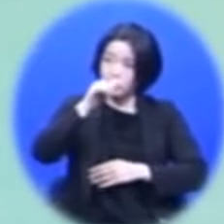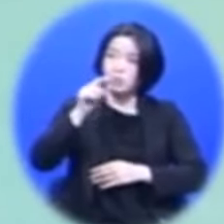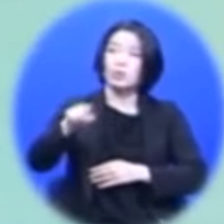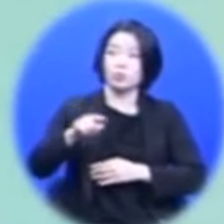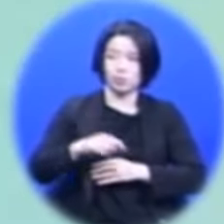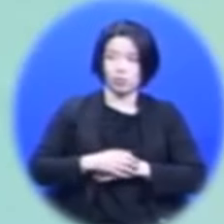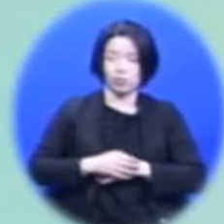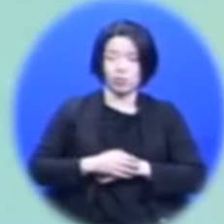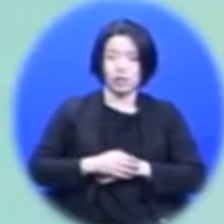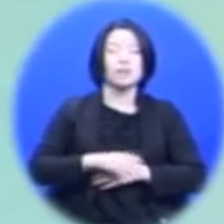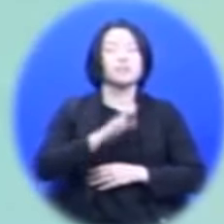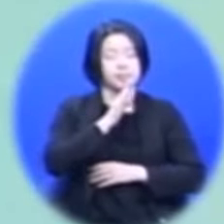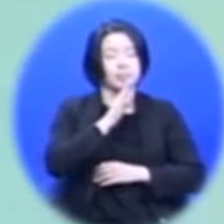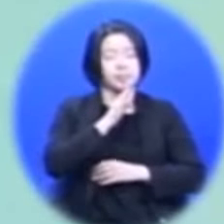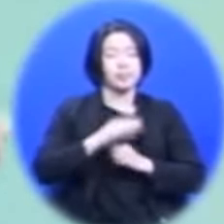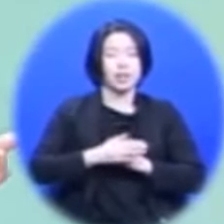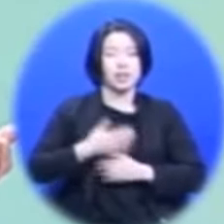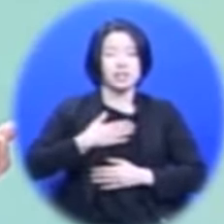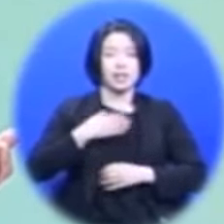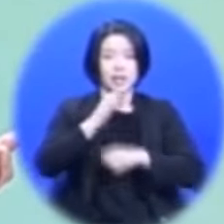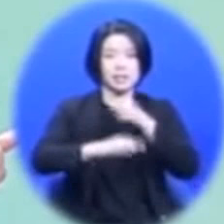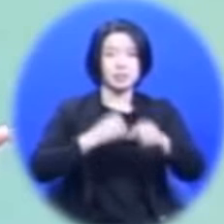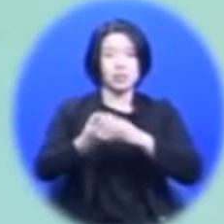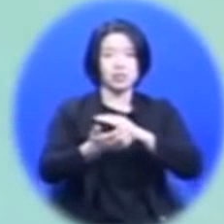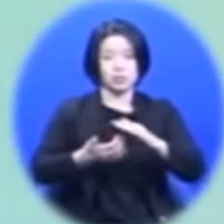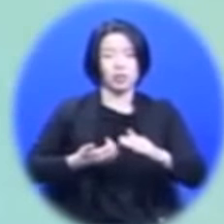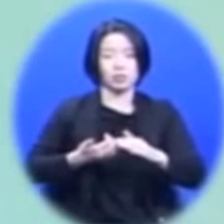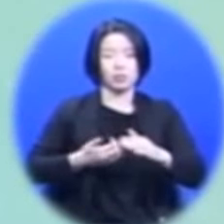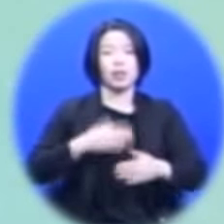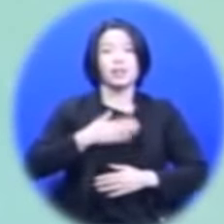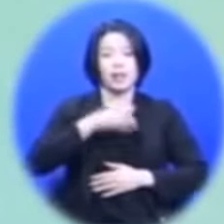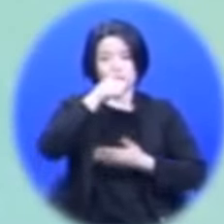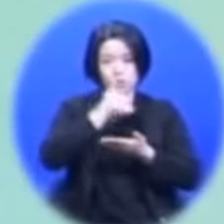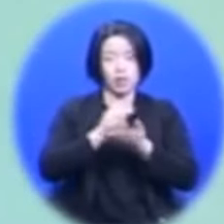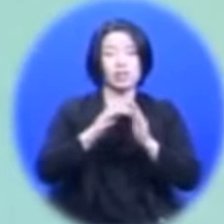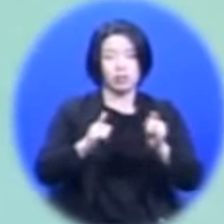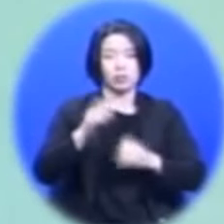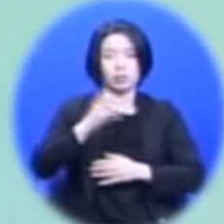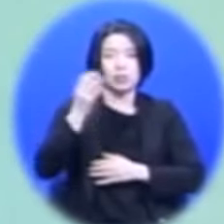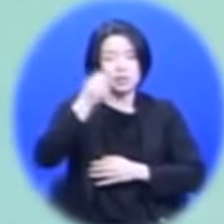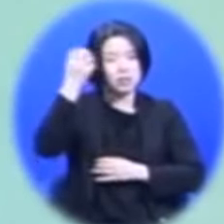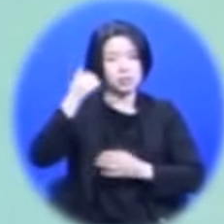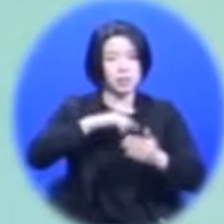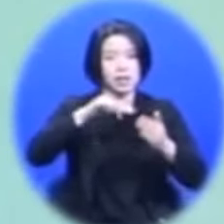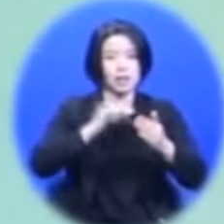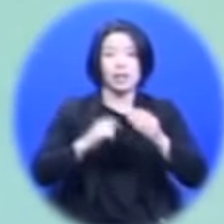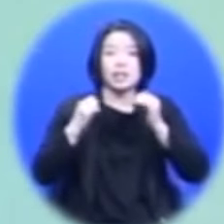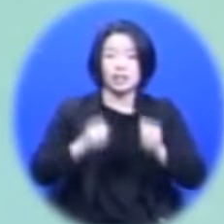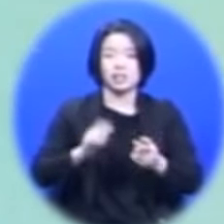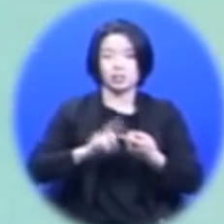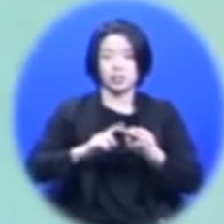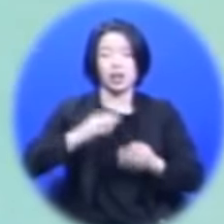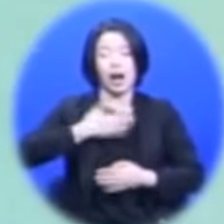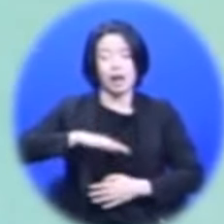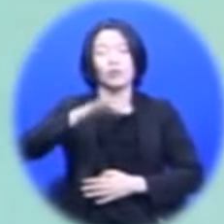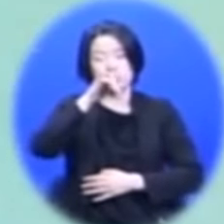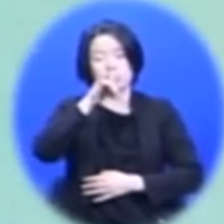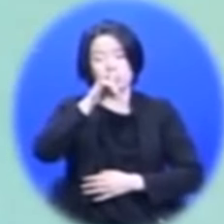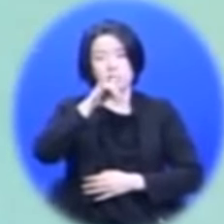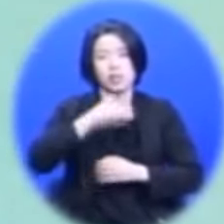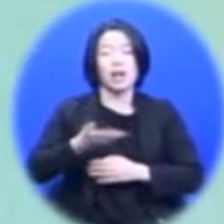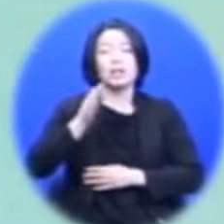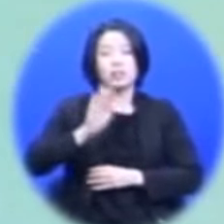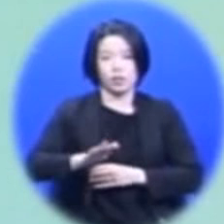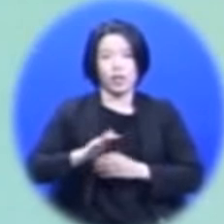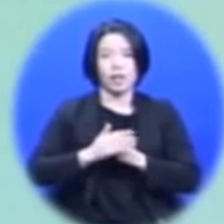아닙니까? 물론입니다. 제가 10년 전에도 내가 죄인인 것과 성령님이 내 안에 계신 것을 알고는 있었습니다.